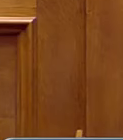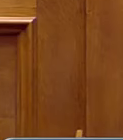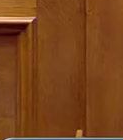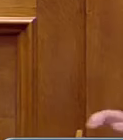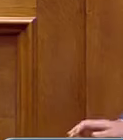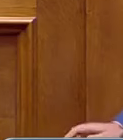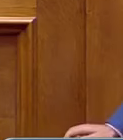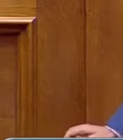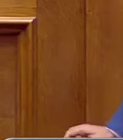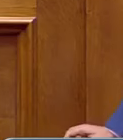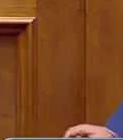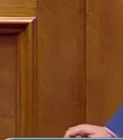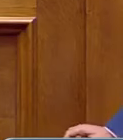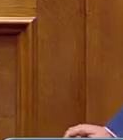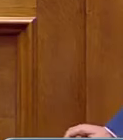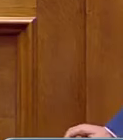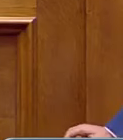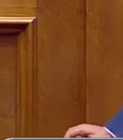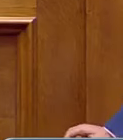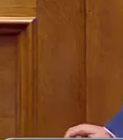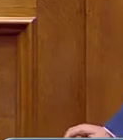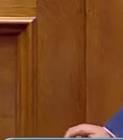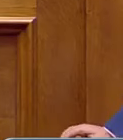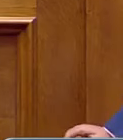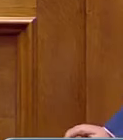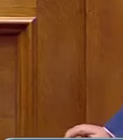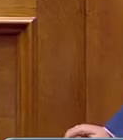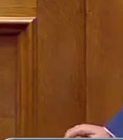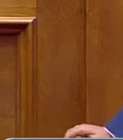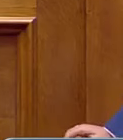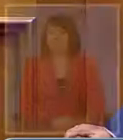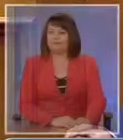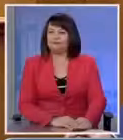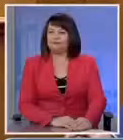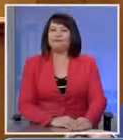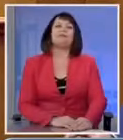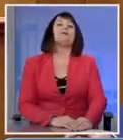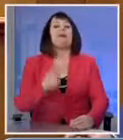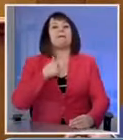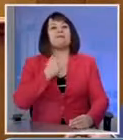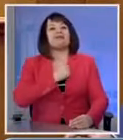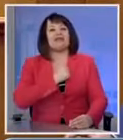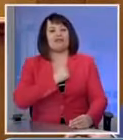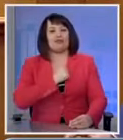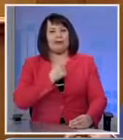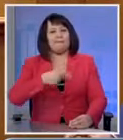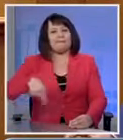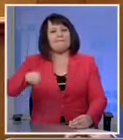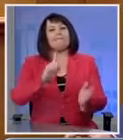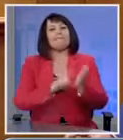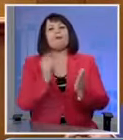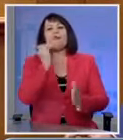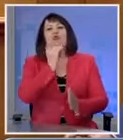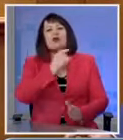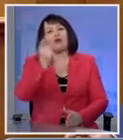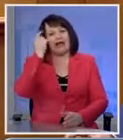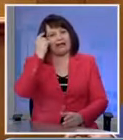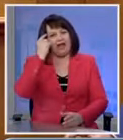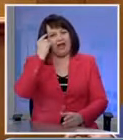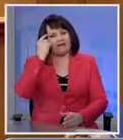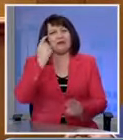η άποψή μας είναι ότι όσο πιο γρήγορα συνειδητοποιήσουμε ότι έχει κλείσει ένας σημαντικός